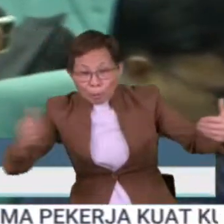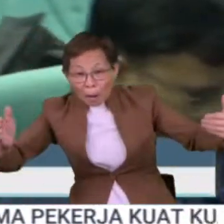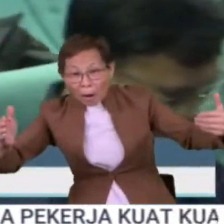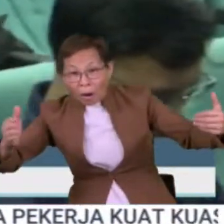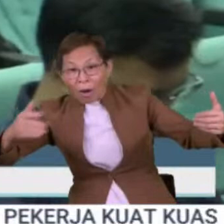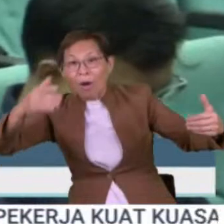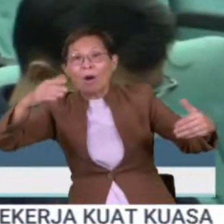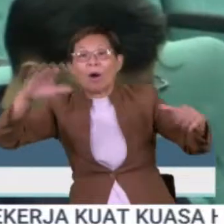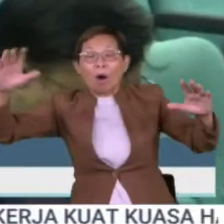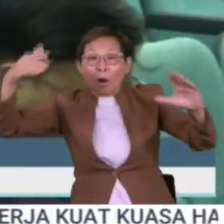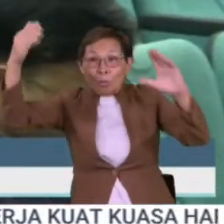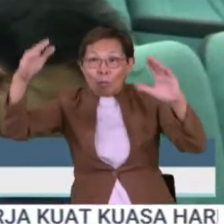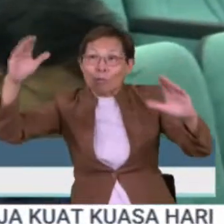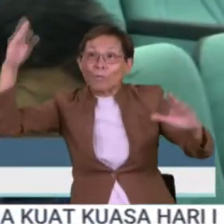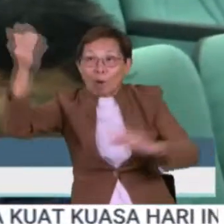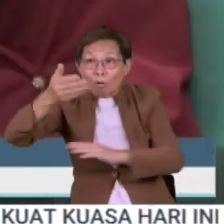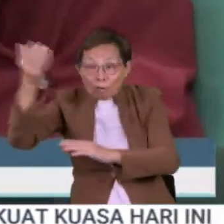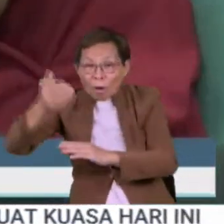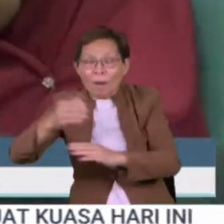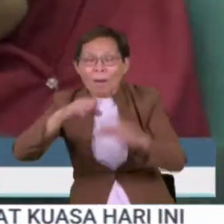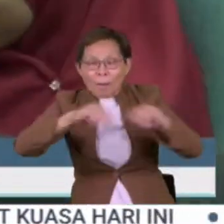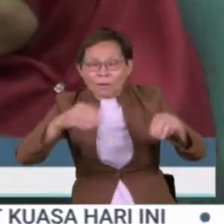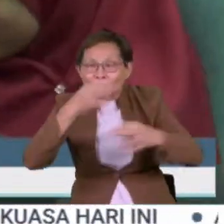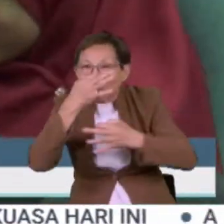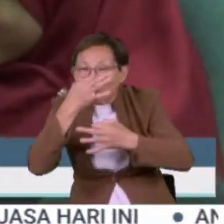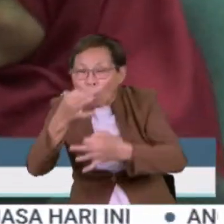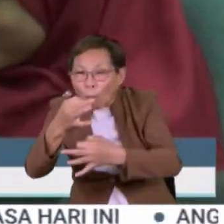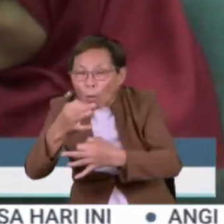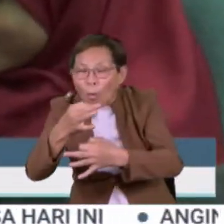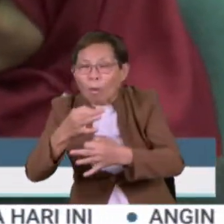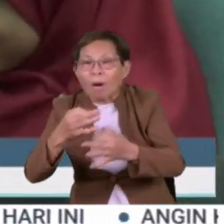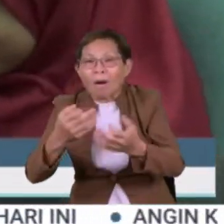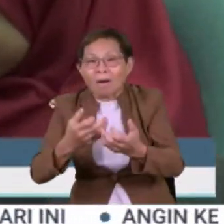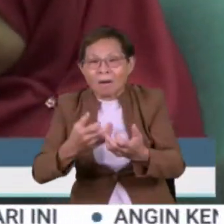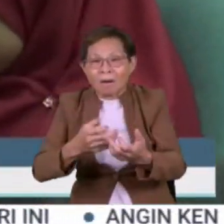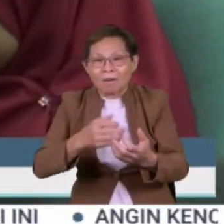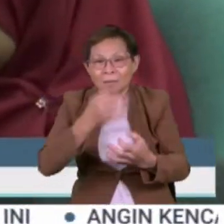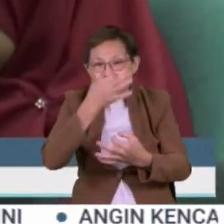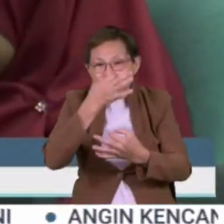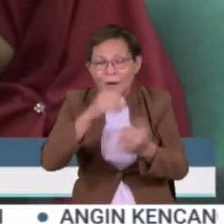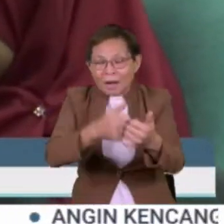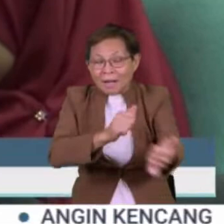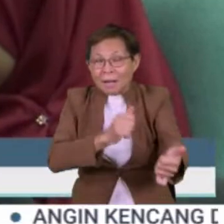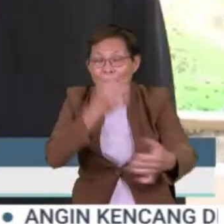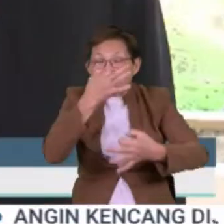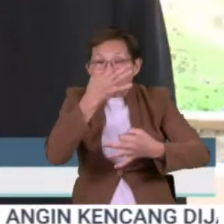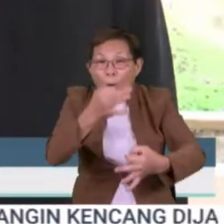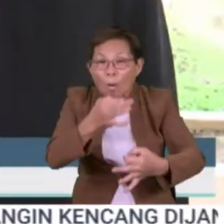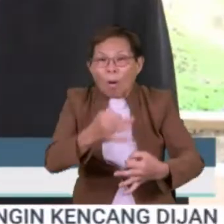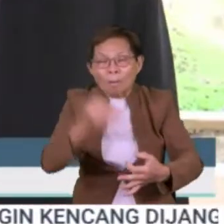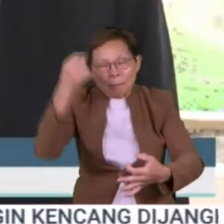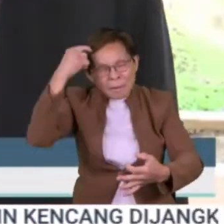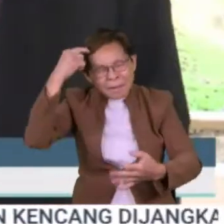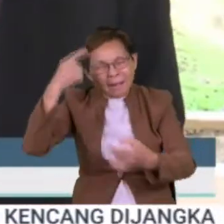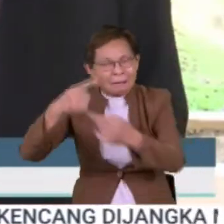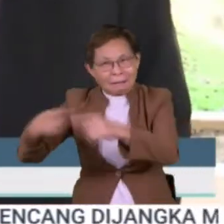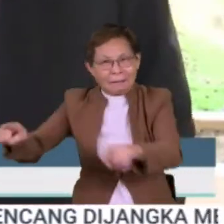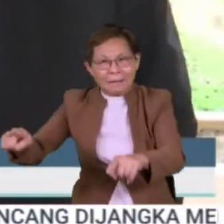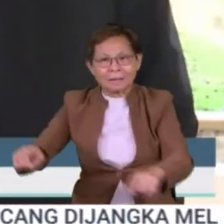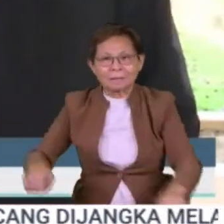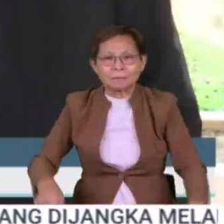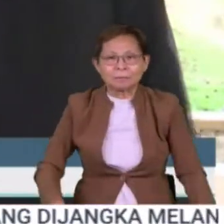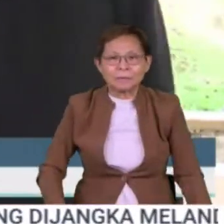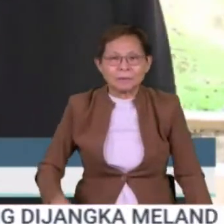dapat mengelakkan pelajar daripada terpengaruh dengan pemikiran asing sekarang ini dalam konteks media massa yang